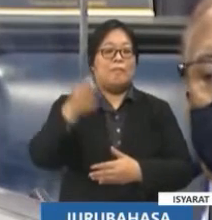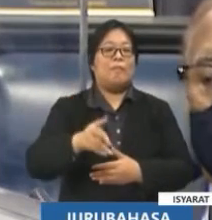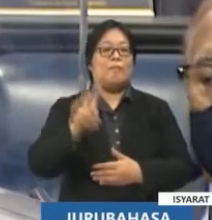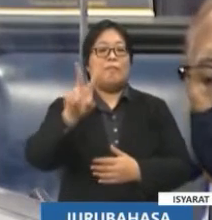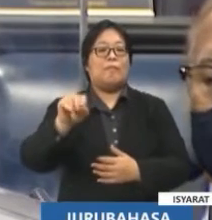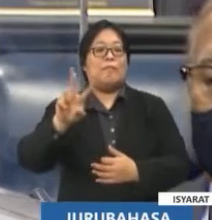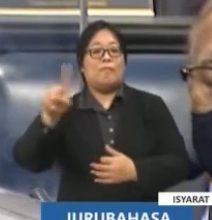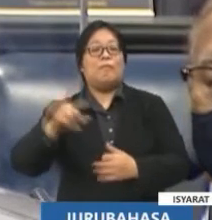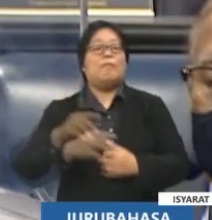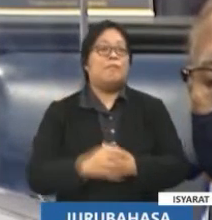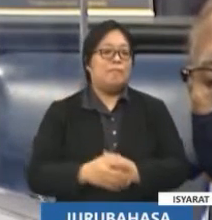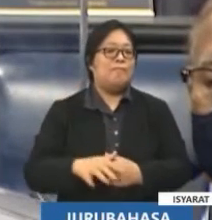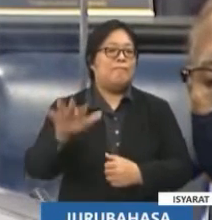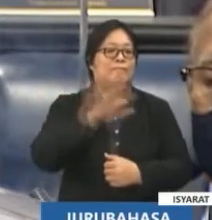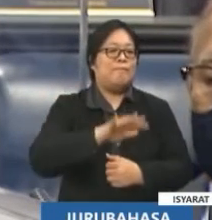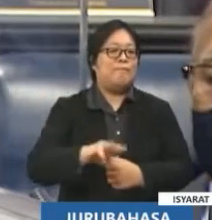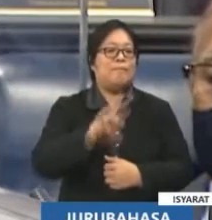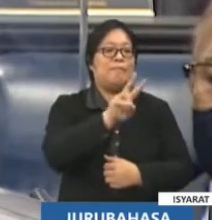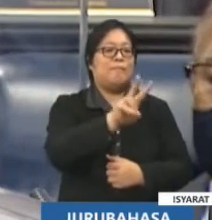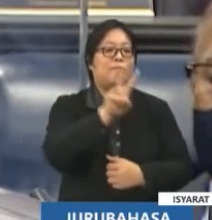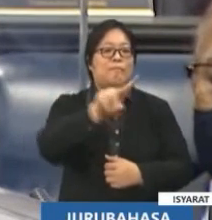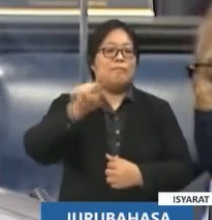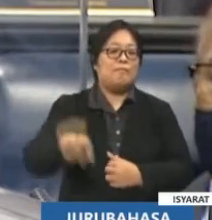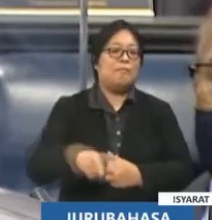2011 nyak